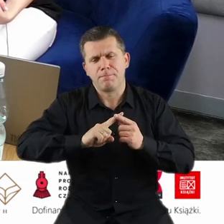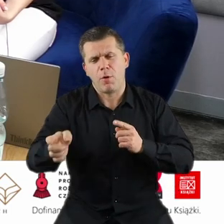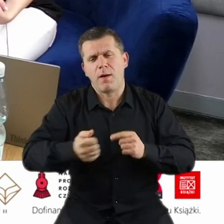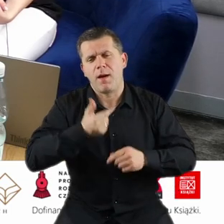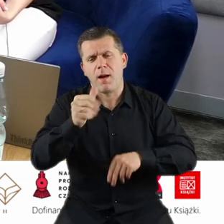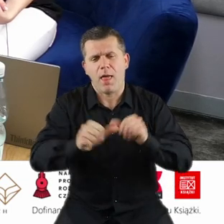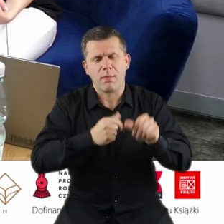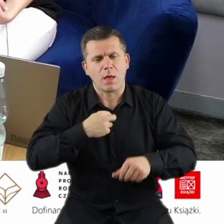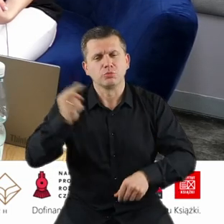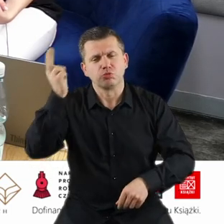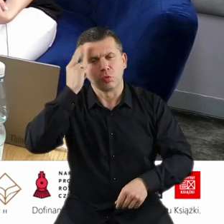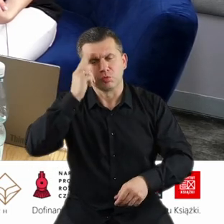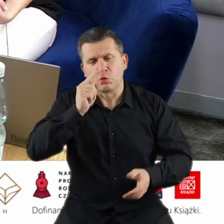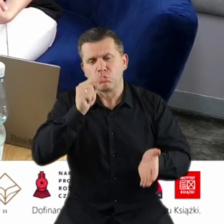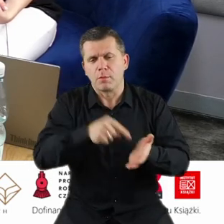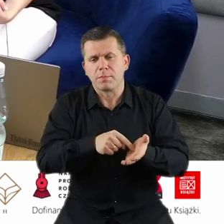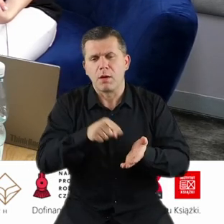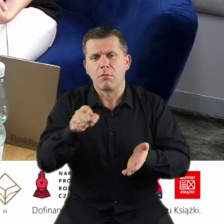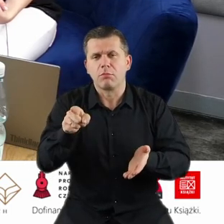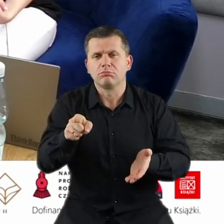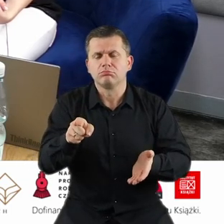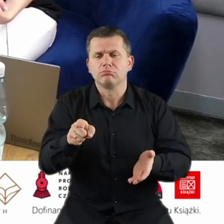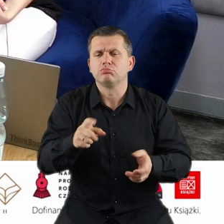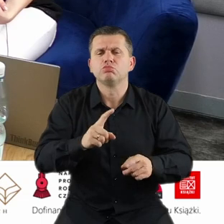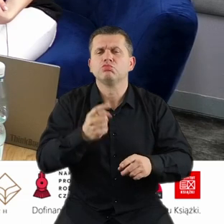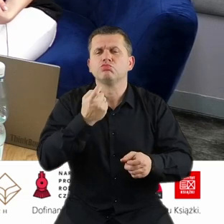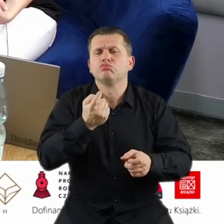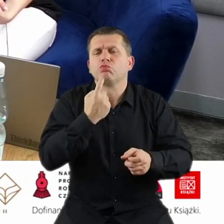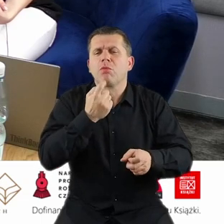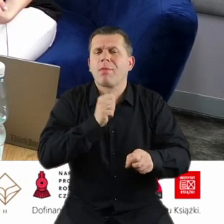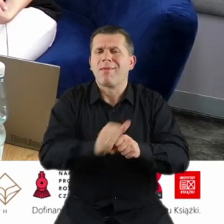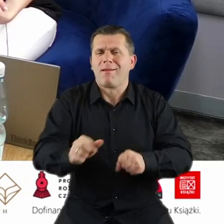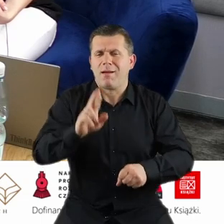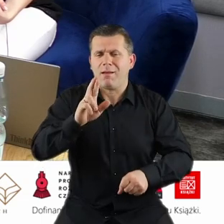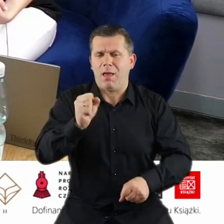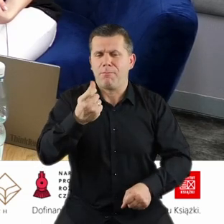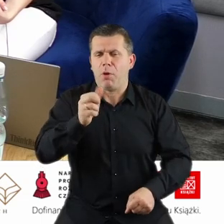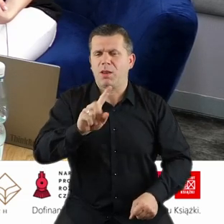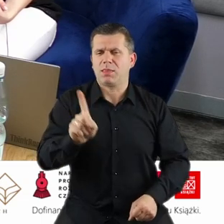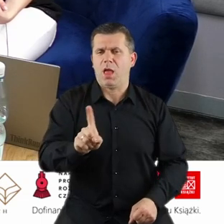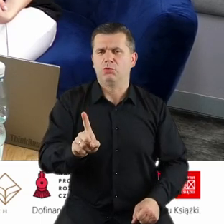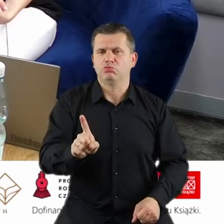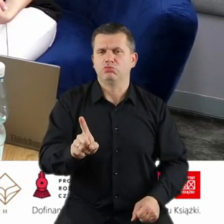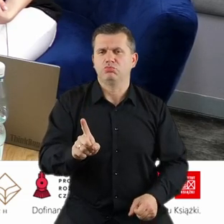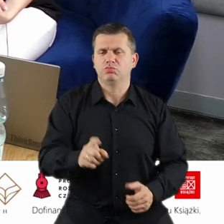zrozumiałem, na czym w ogóle polega fenomen reportażu i